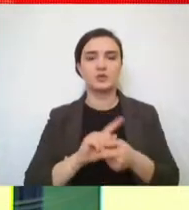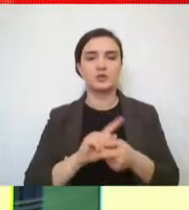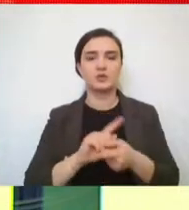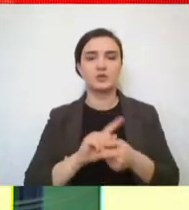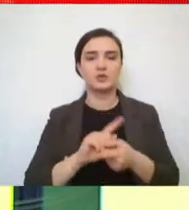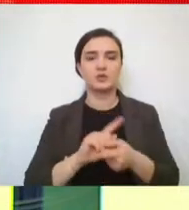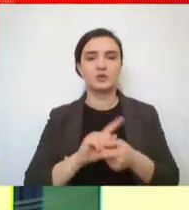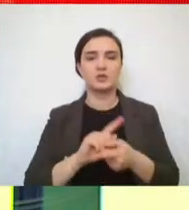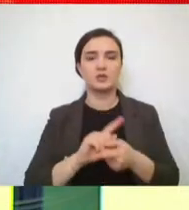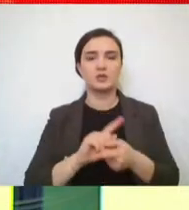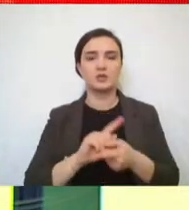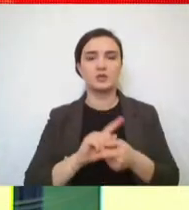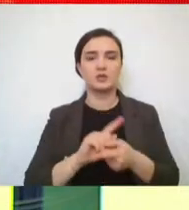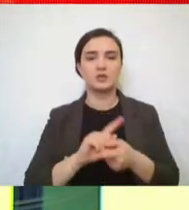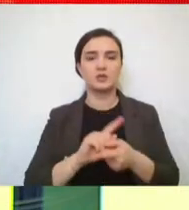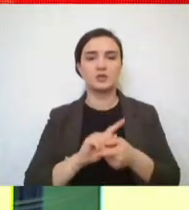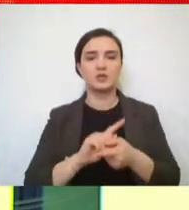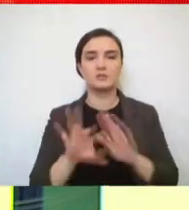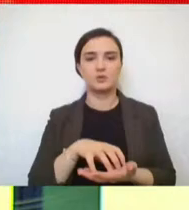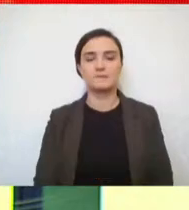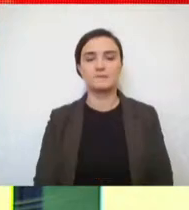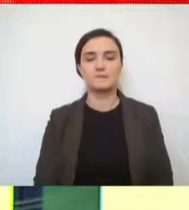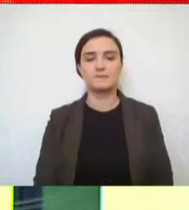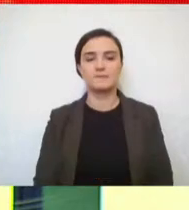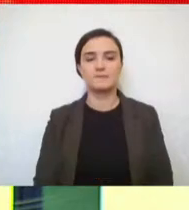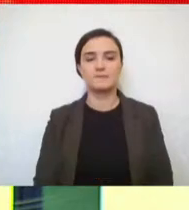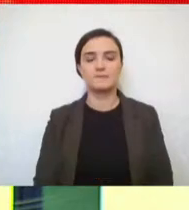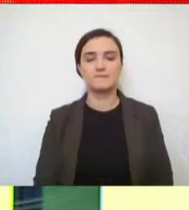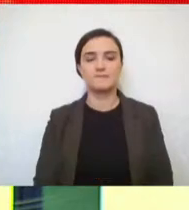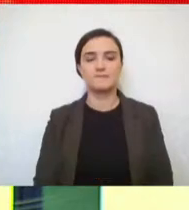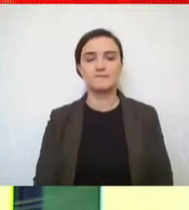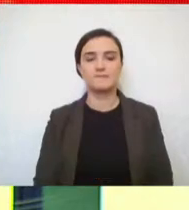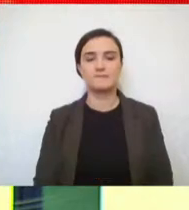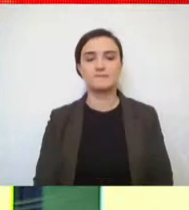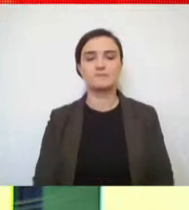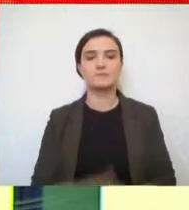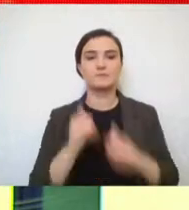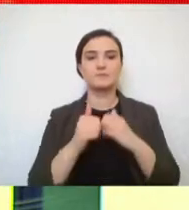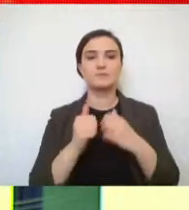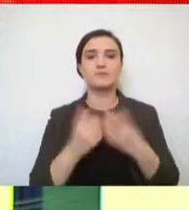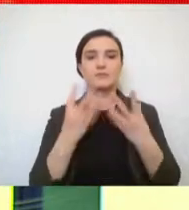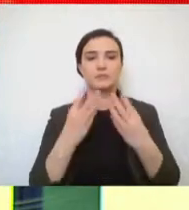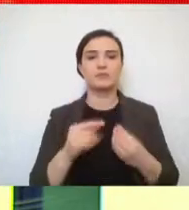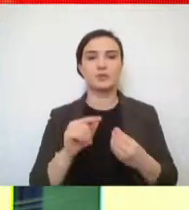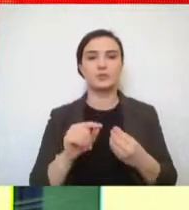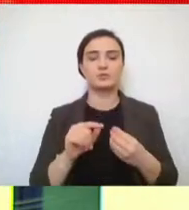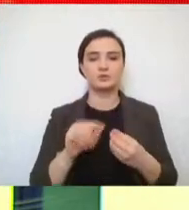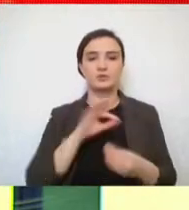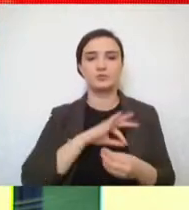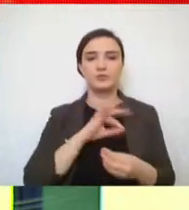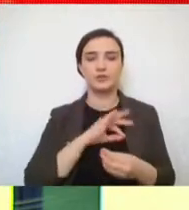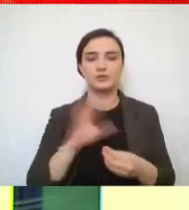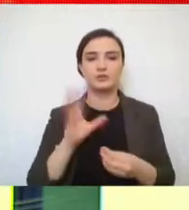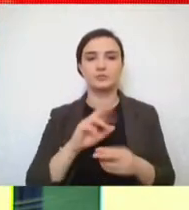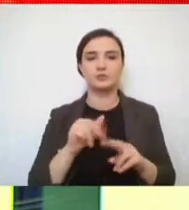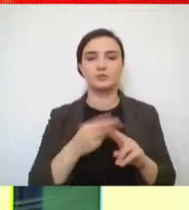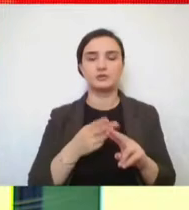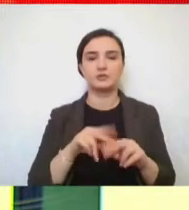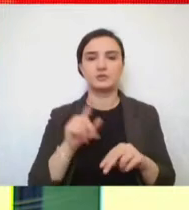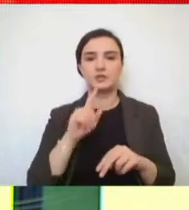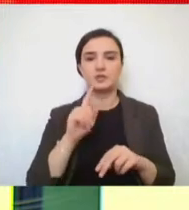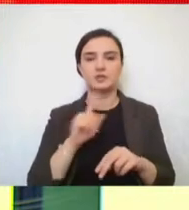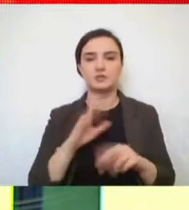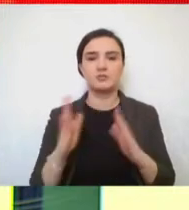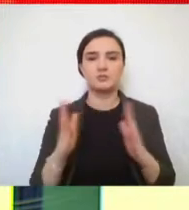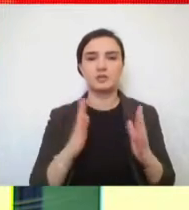პროდუქტების გარკვეული რაოდენობა, რომელსაც ყოველდღიურად გამოვიყენებთ და ეს არ იქნება მერყევი. ეს